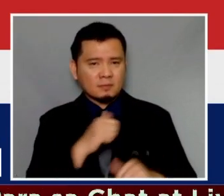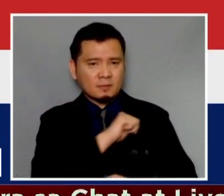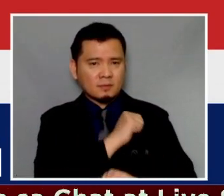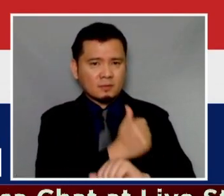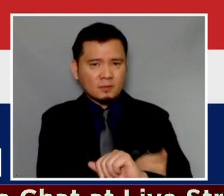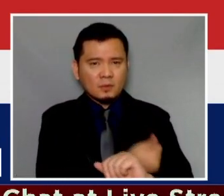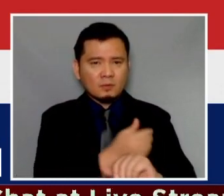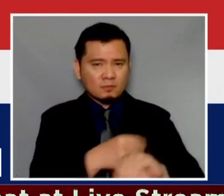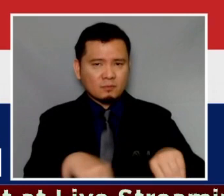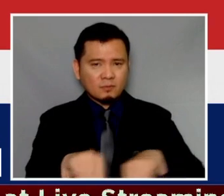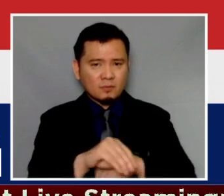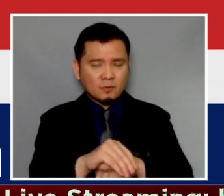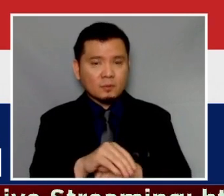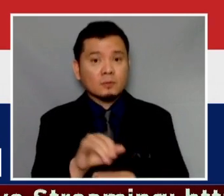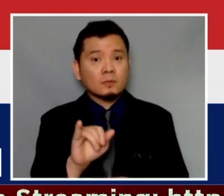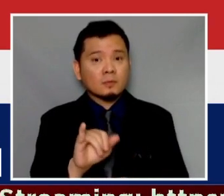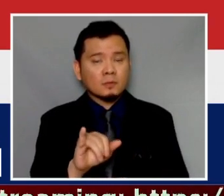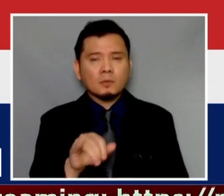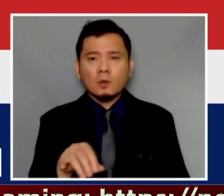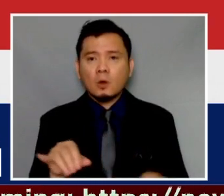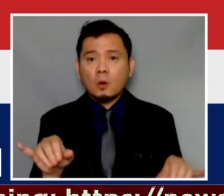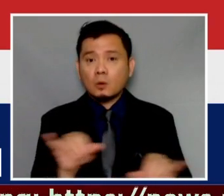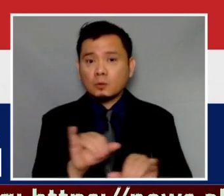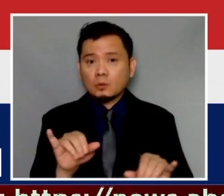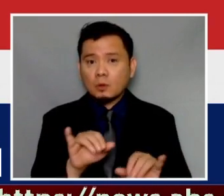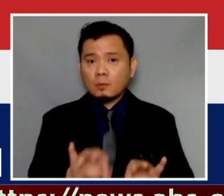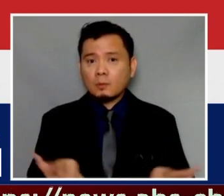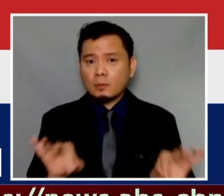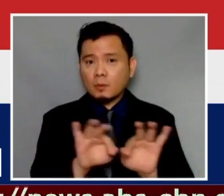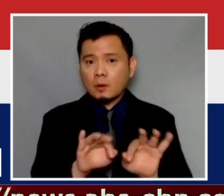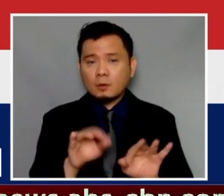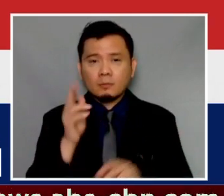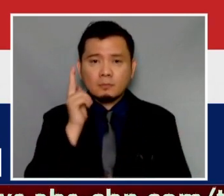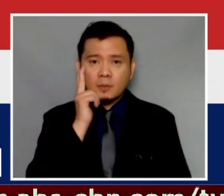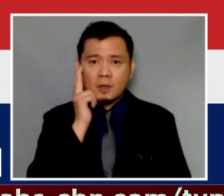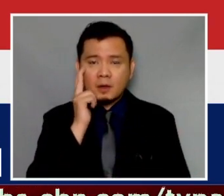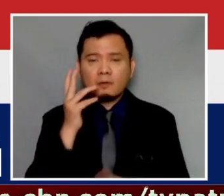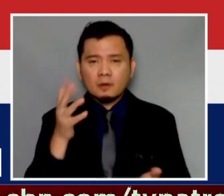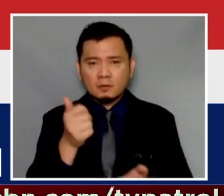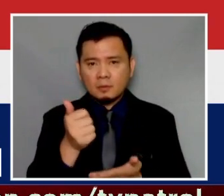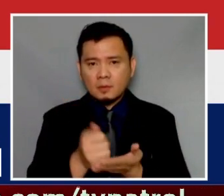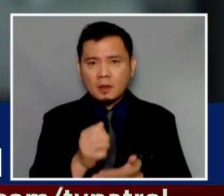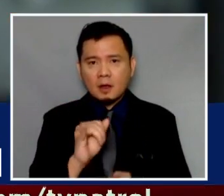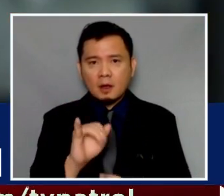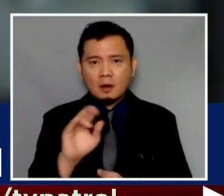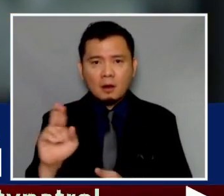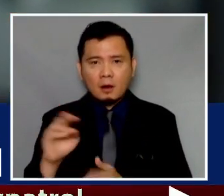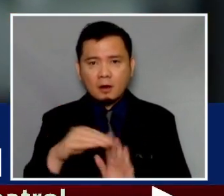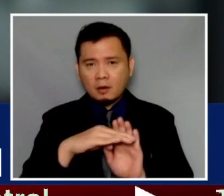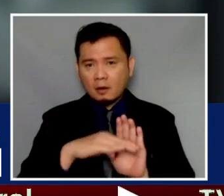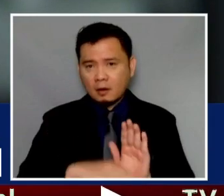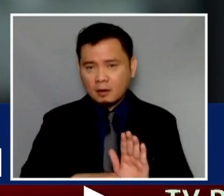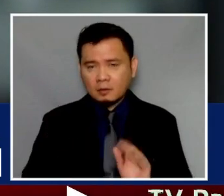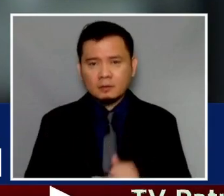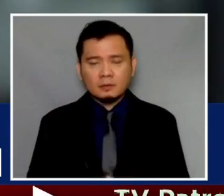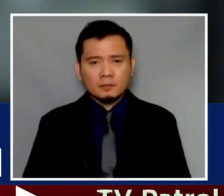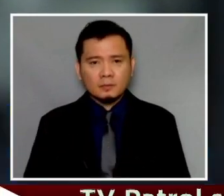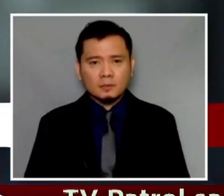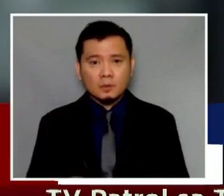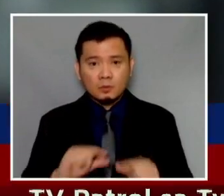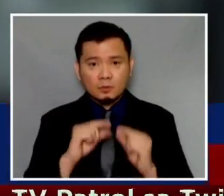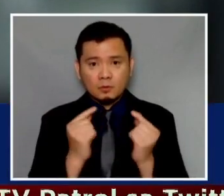mahalaga, aprobado ni Pangulong Duterte ang IRR na ibinigay ng Transition Committee. Ayon naman sa grupong